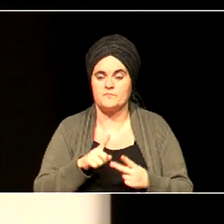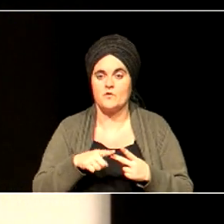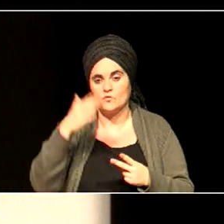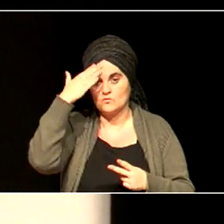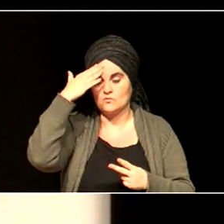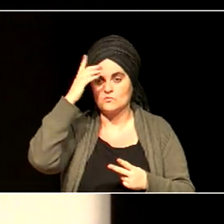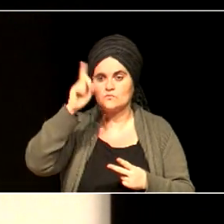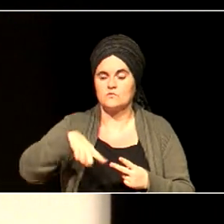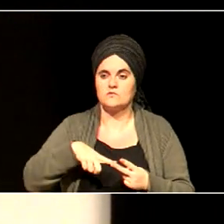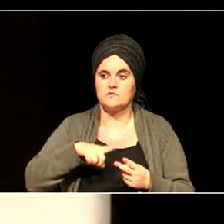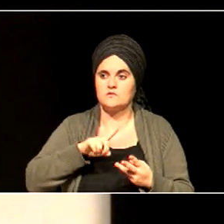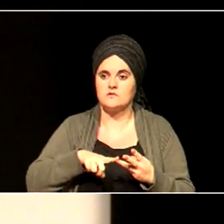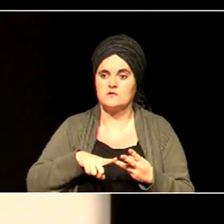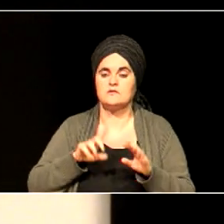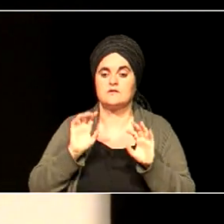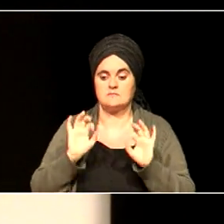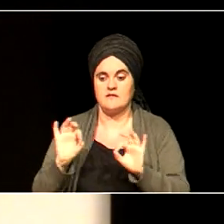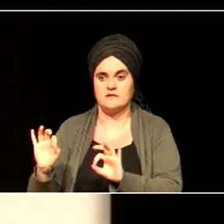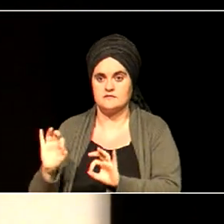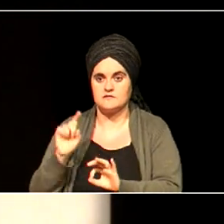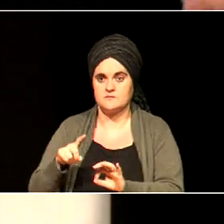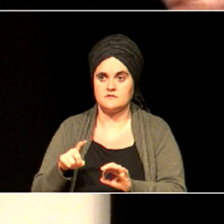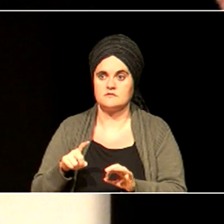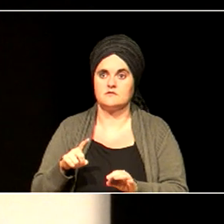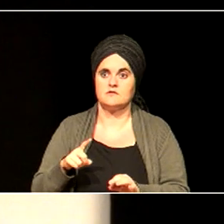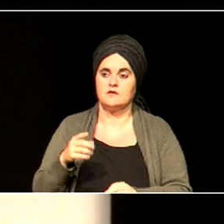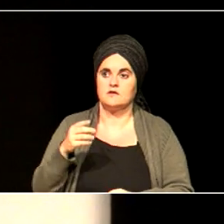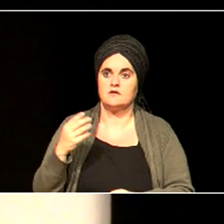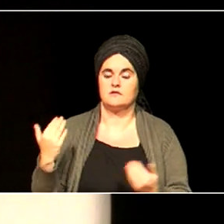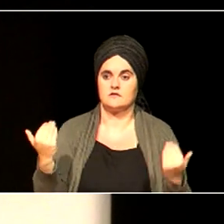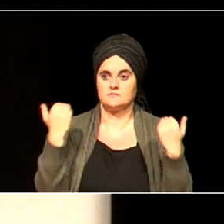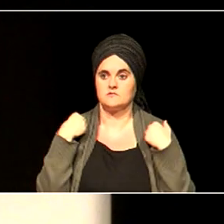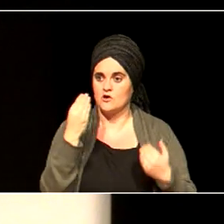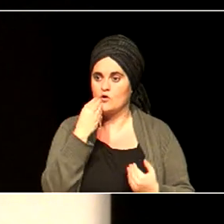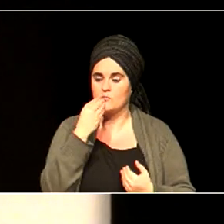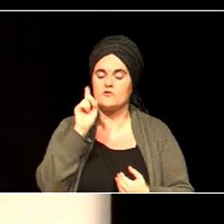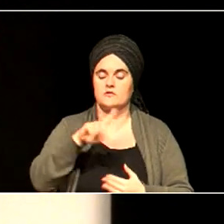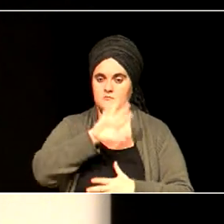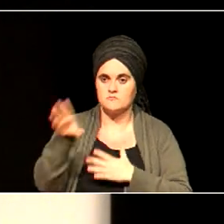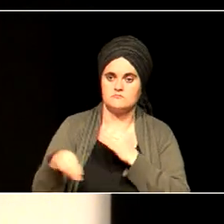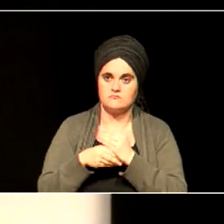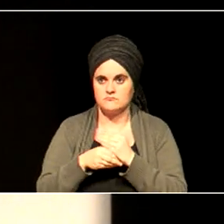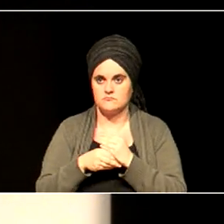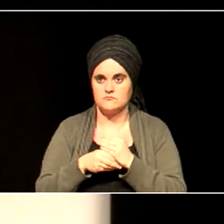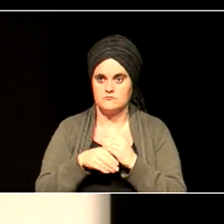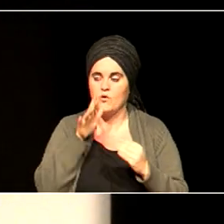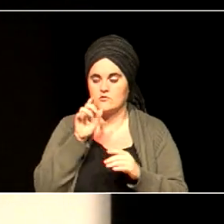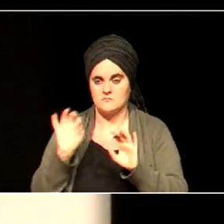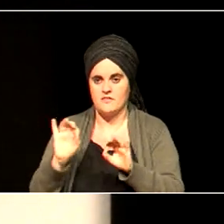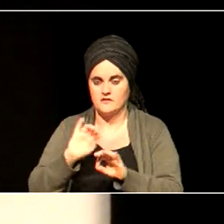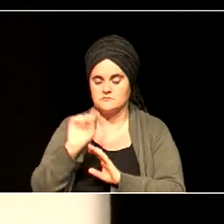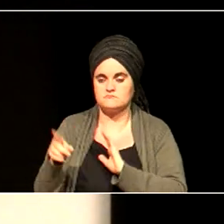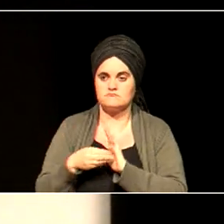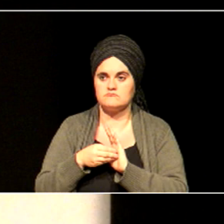tutorea eta espezialistak. Jantokiko arduraduna ere espezialista da, orduan hor sartzen da, mutxo hortan sartzen da. Eta bueno,